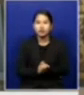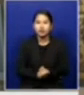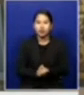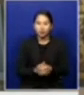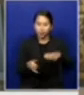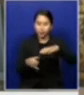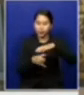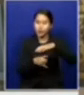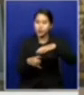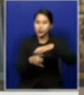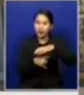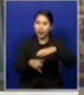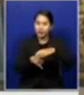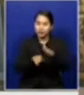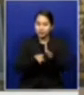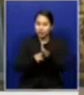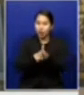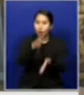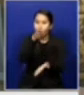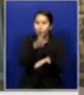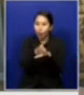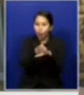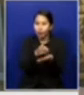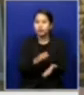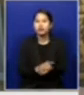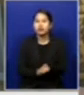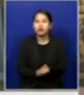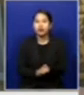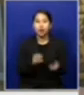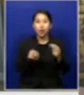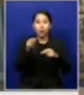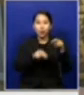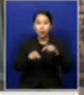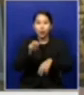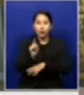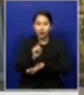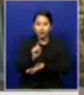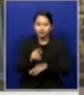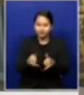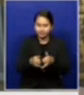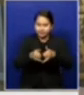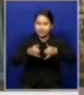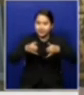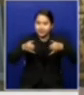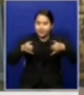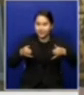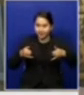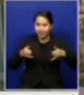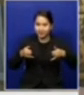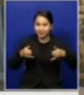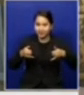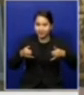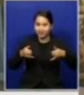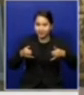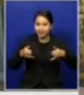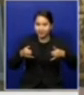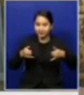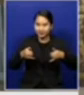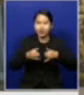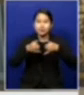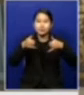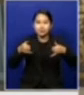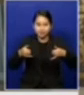ดเชื้อเพื่อชาติไม่ว่าจะเป็นการรักษาระยะห่างระหว่างบุคค